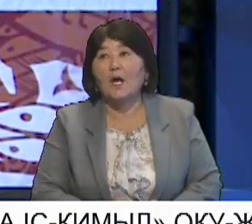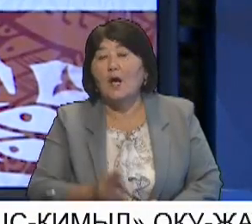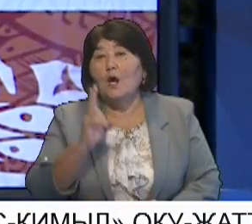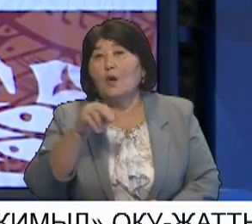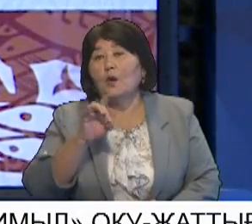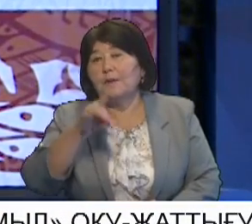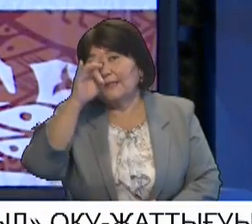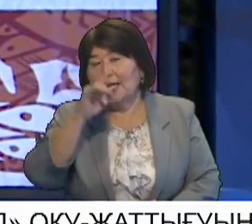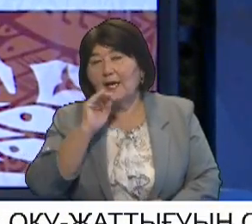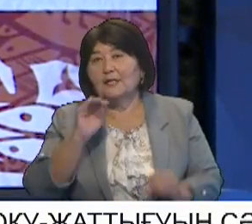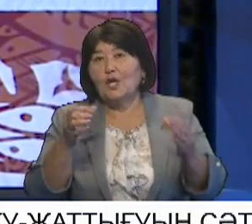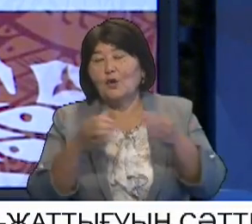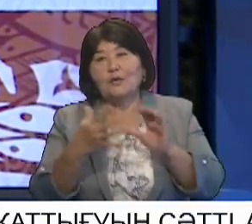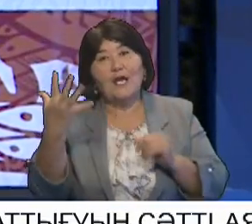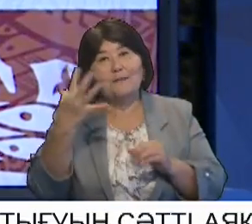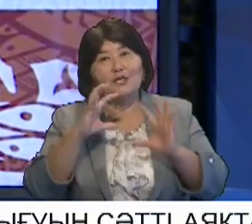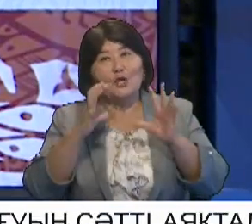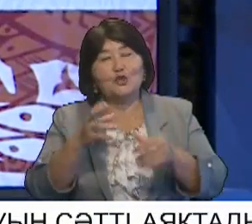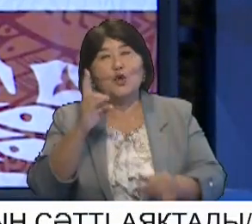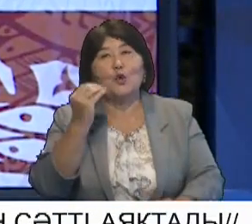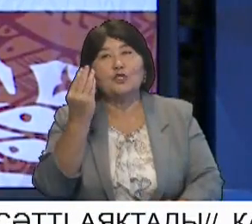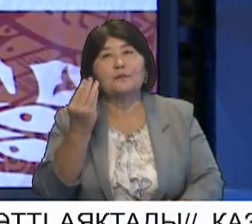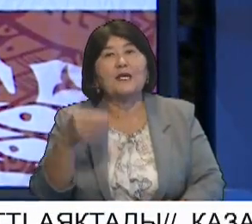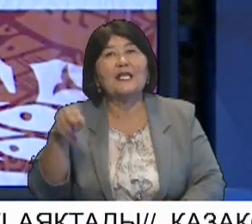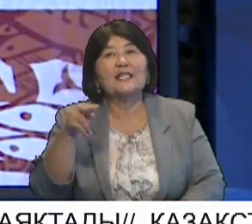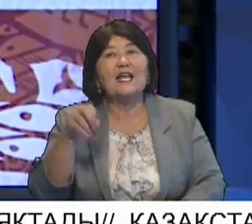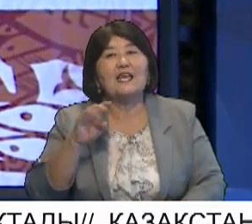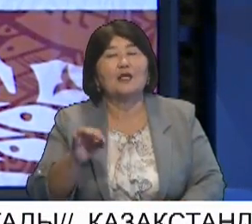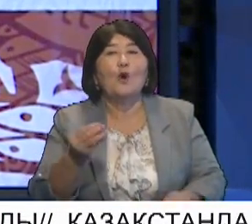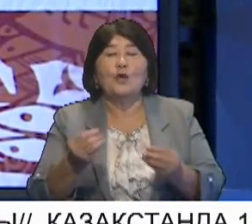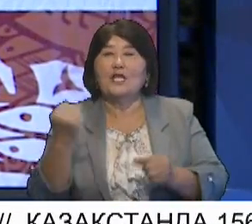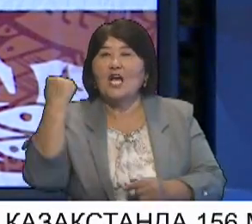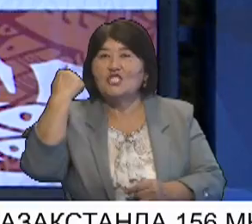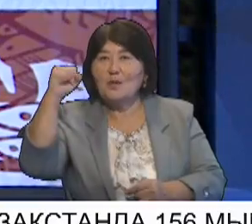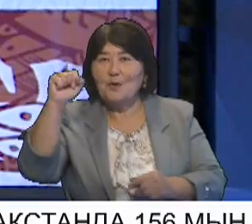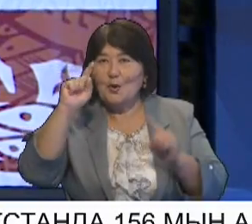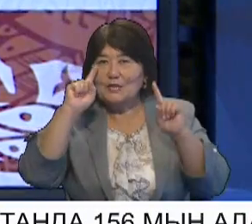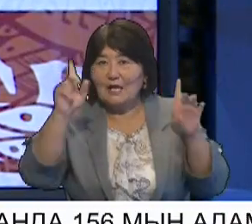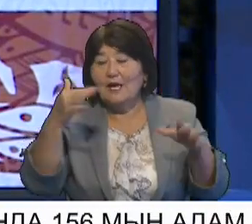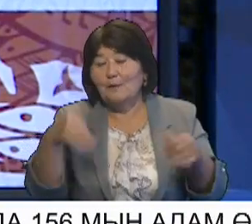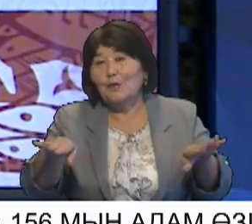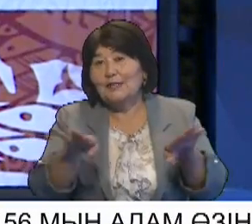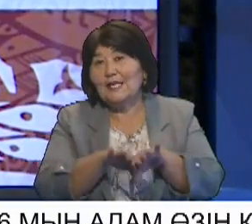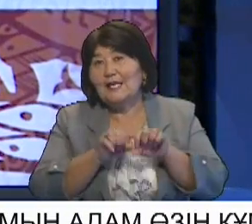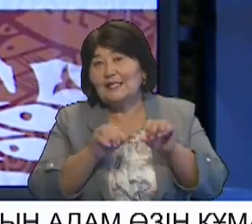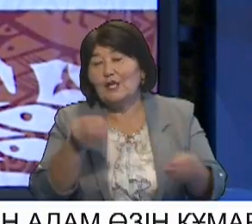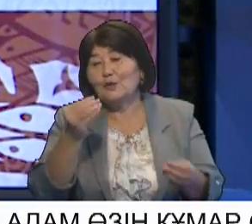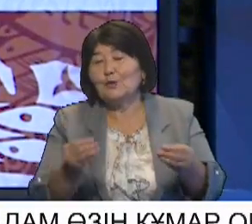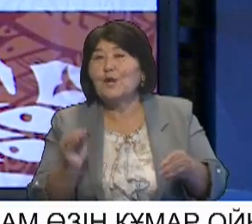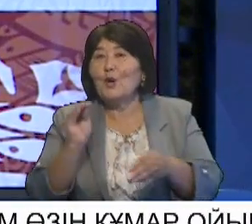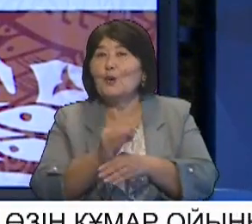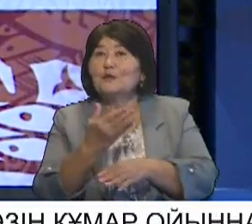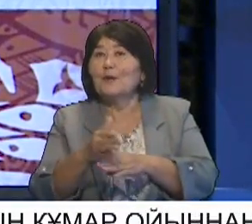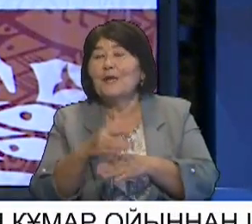Көкпардан Қазақстан құрамасы 5-ші дүниежүзілік көшпенділер ойында чемпион атанды. Қарсыластарының негізгі уақытта тең тарқасып, ойынның қосымша